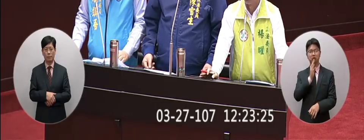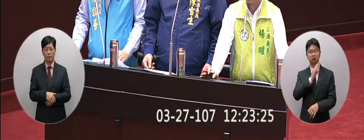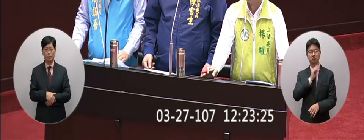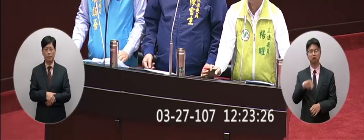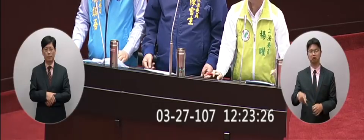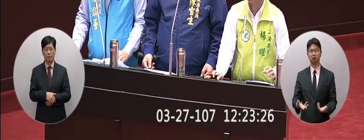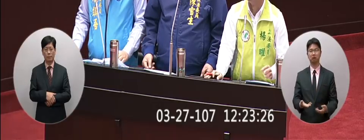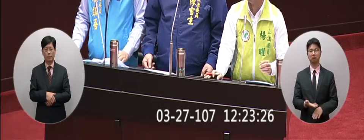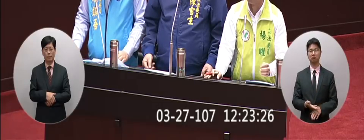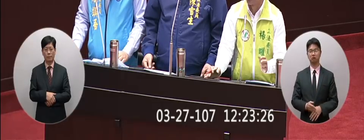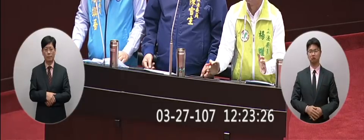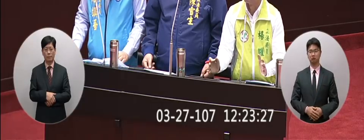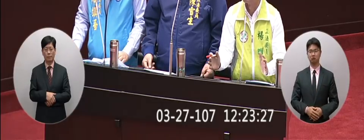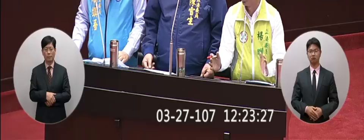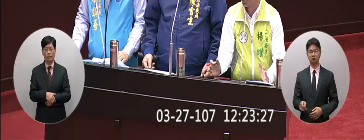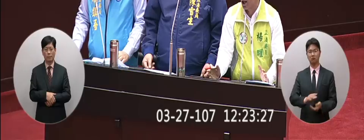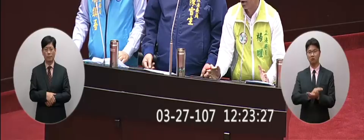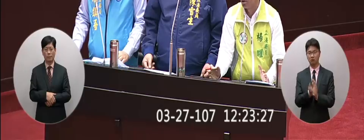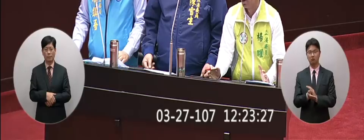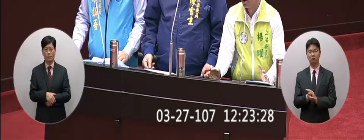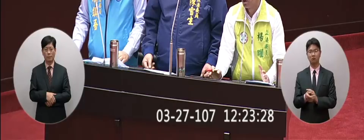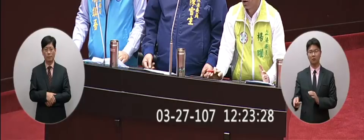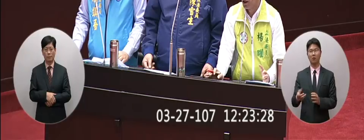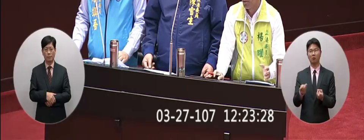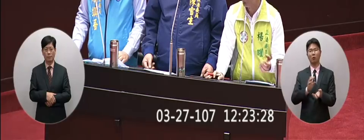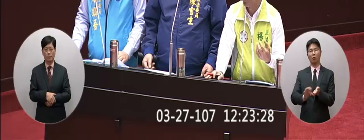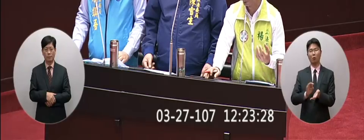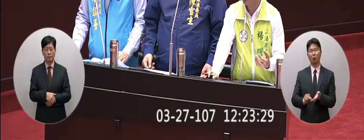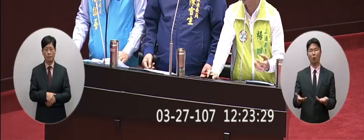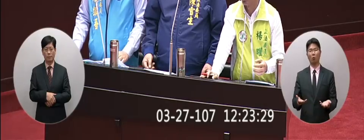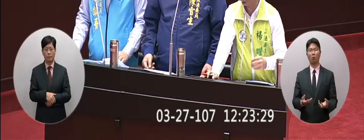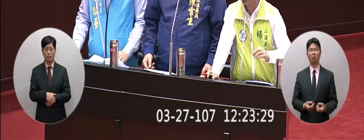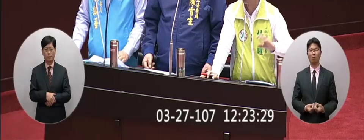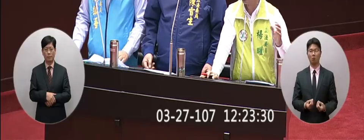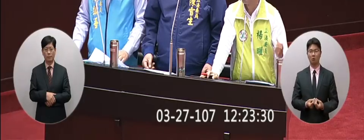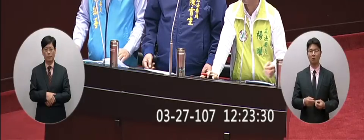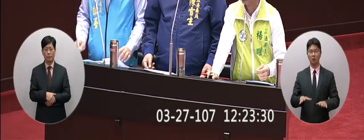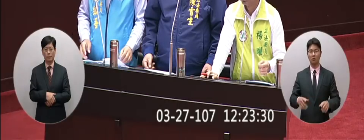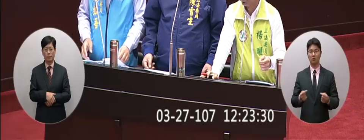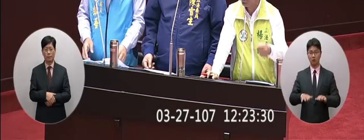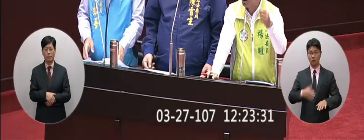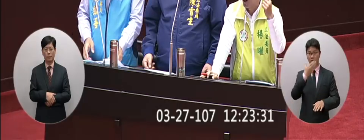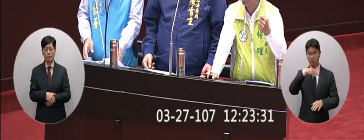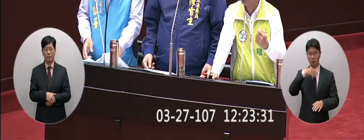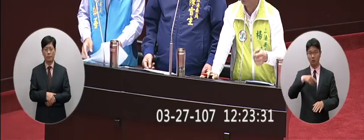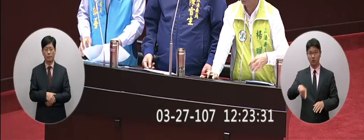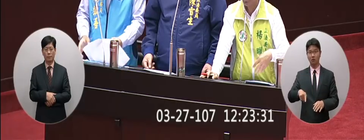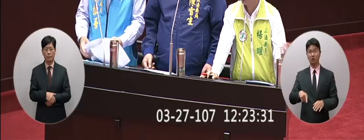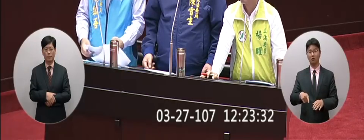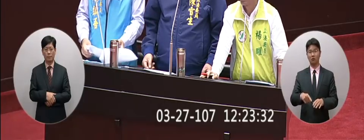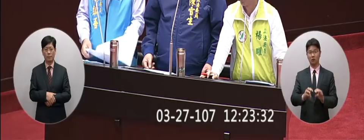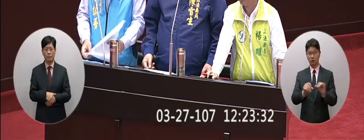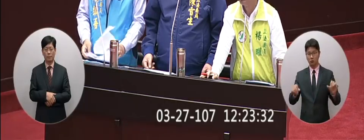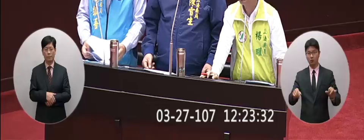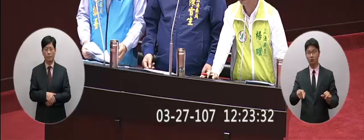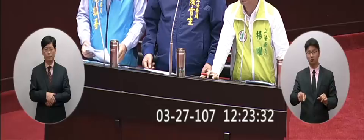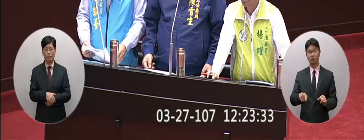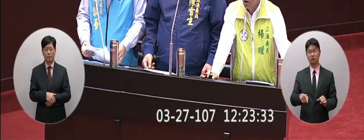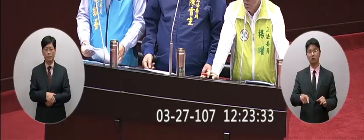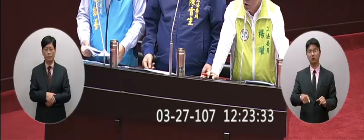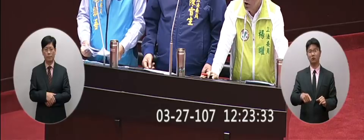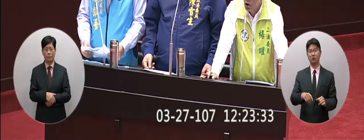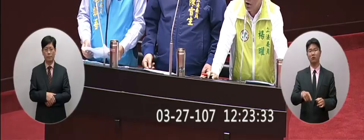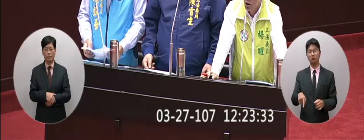荒废了以后呢，就变得没有利用价值。以盆湖为例，所有的土地都变成银河湾。占满